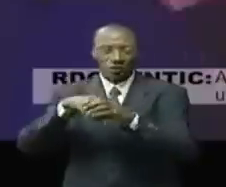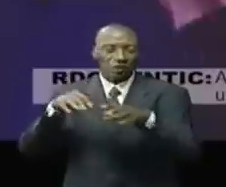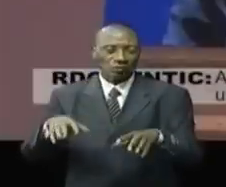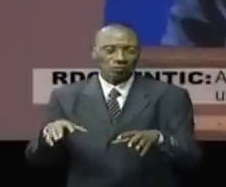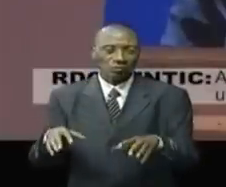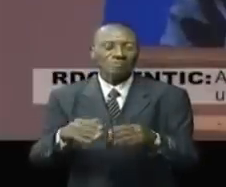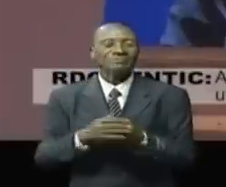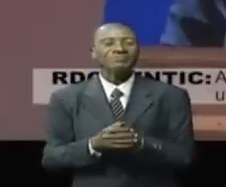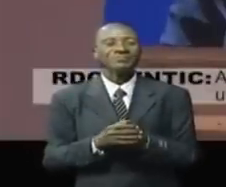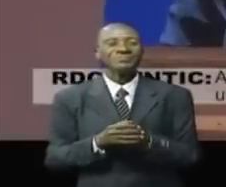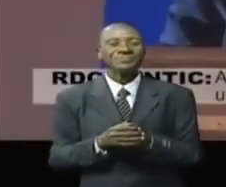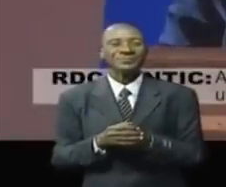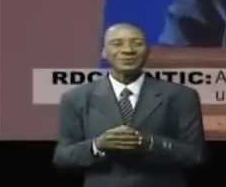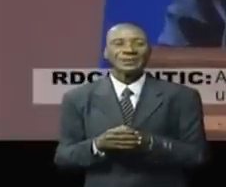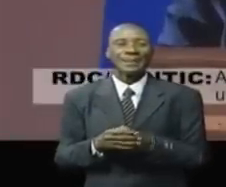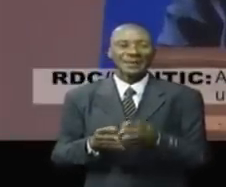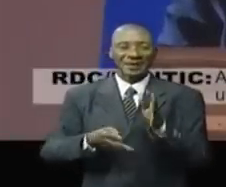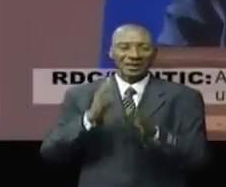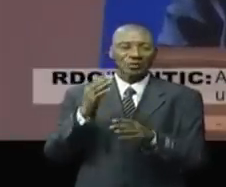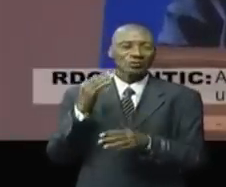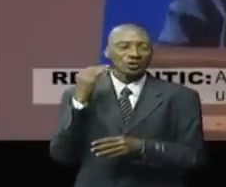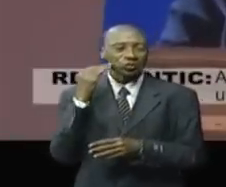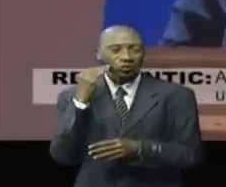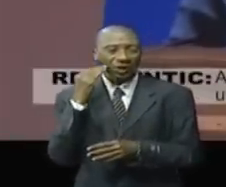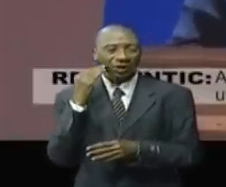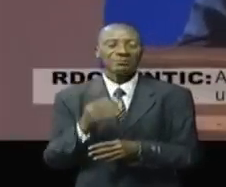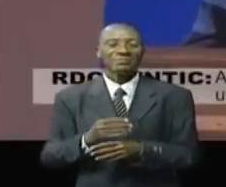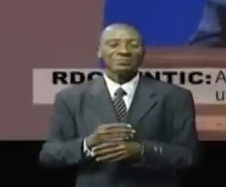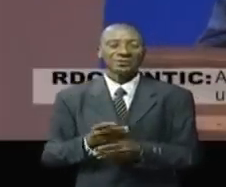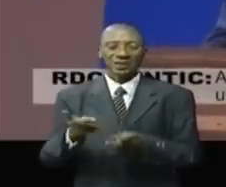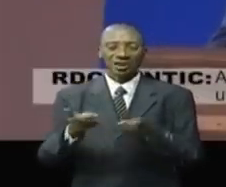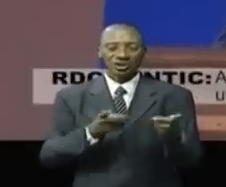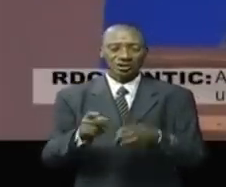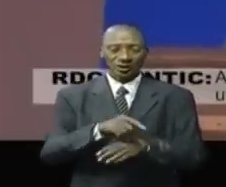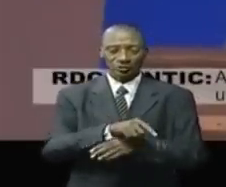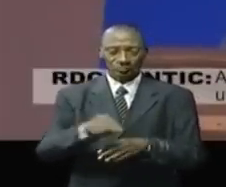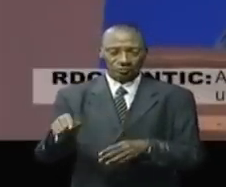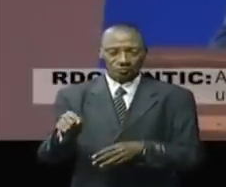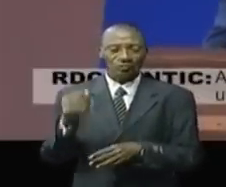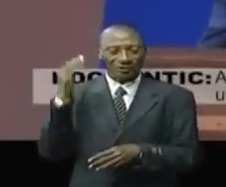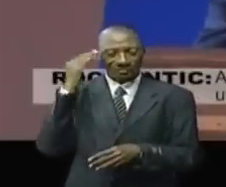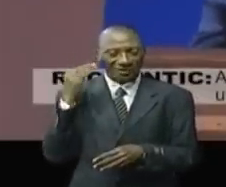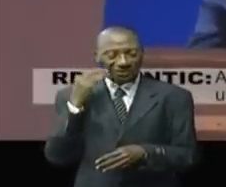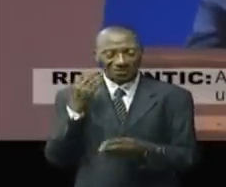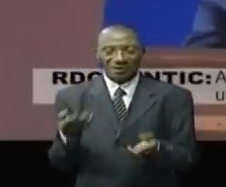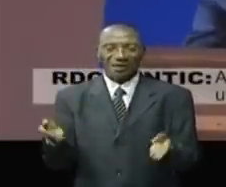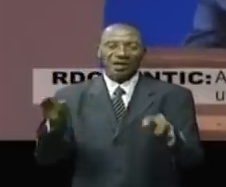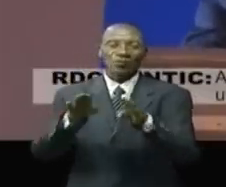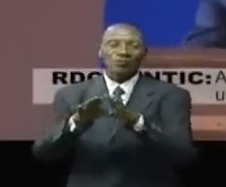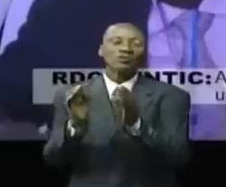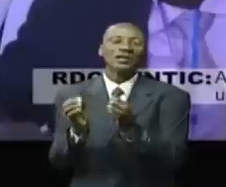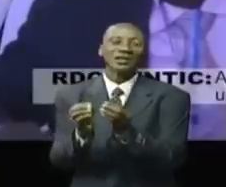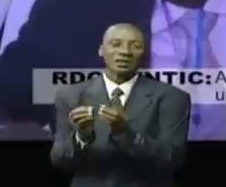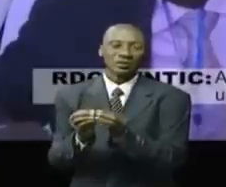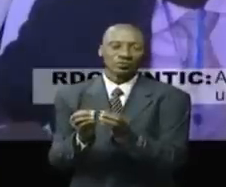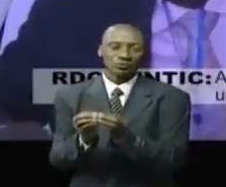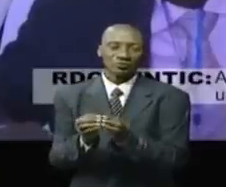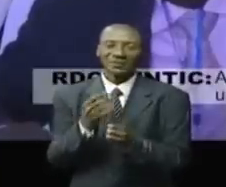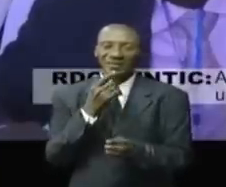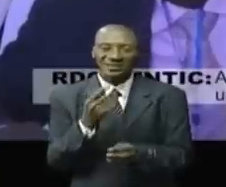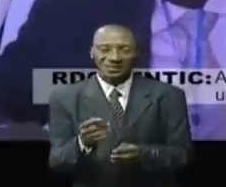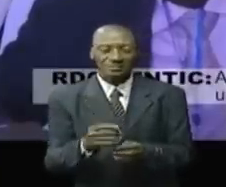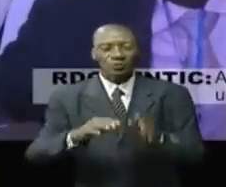journée du mardi 14 juin, le directeur du cabinet de Petentic a clôturé cette rencontre en soulignant que toutes